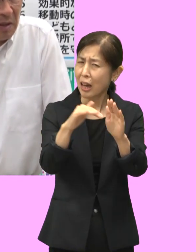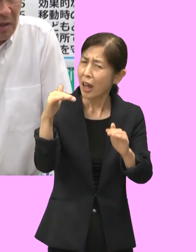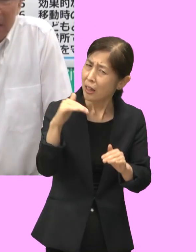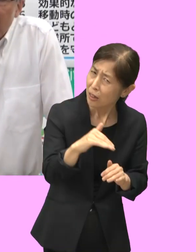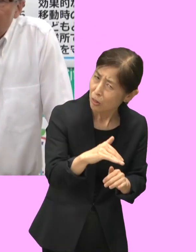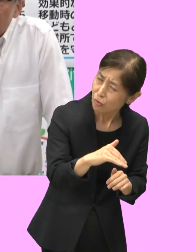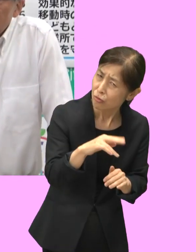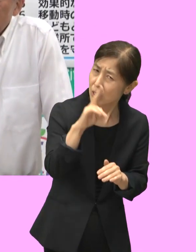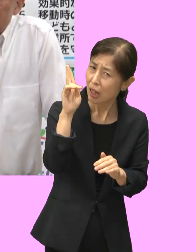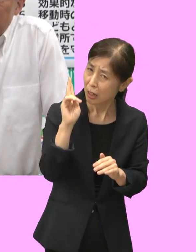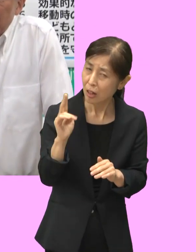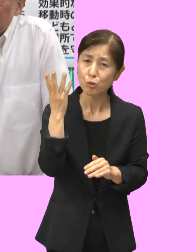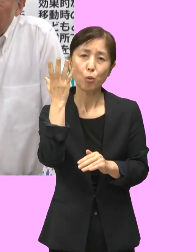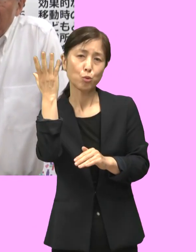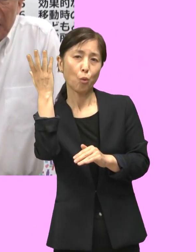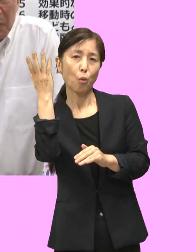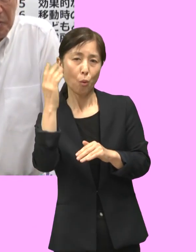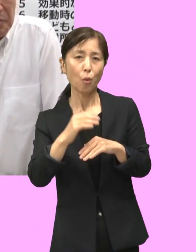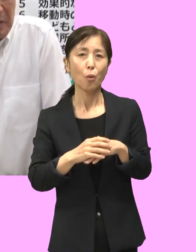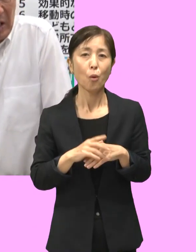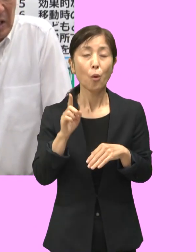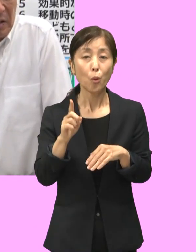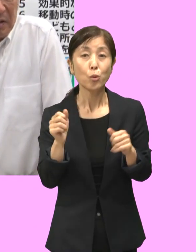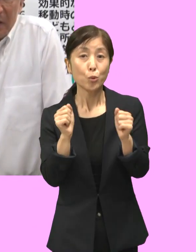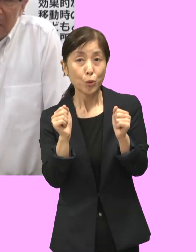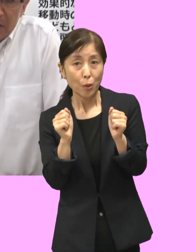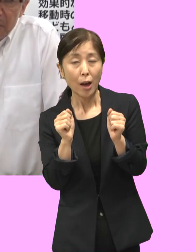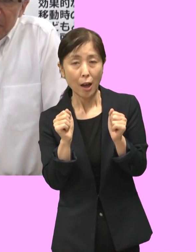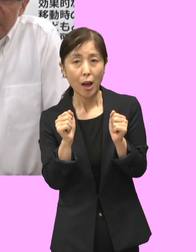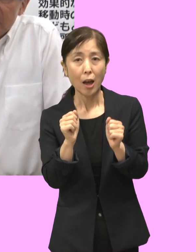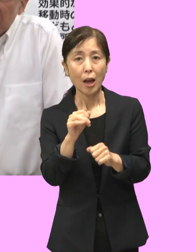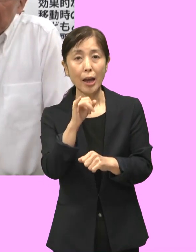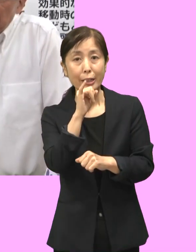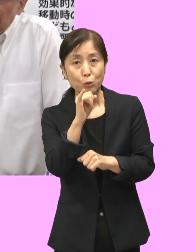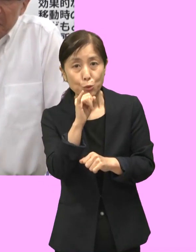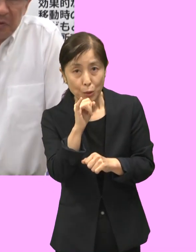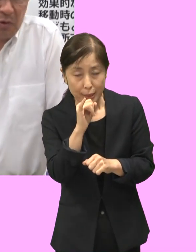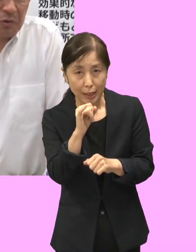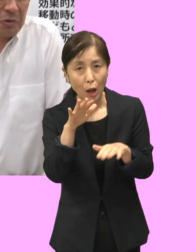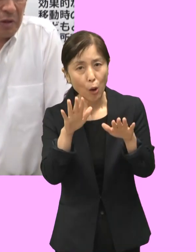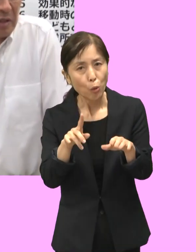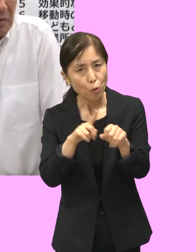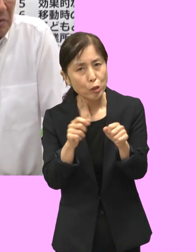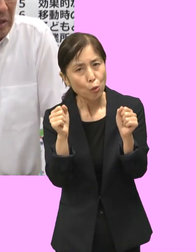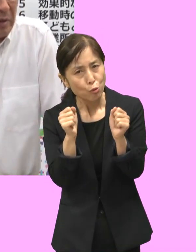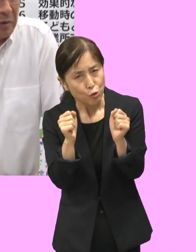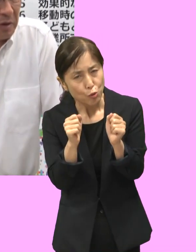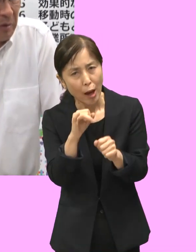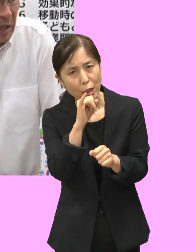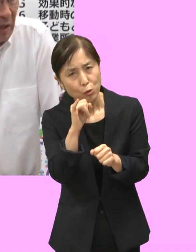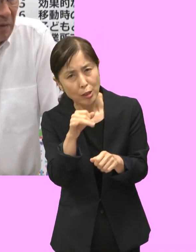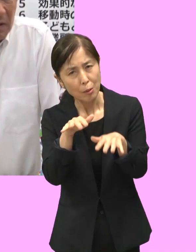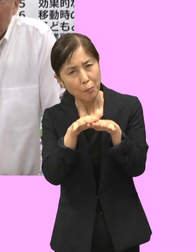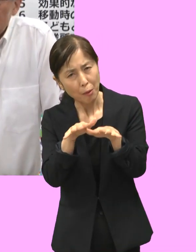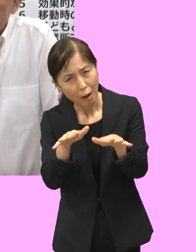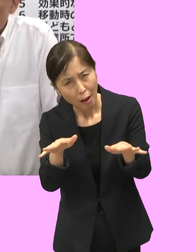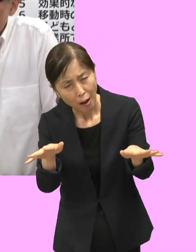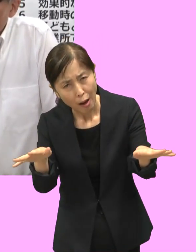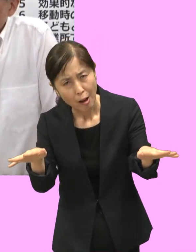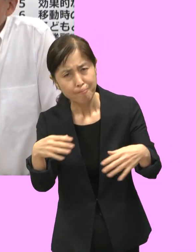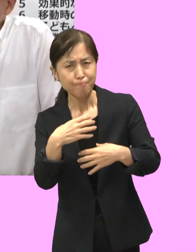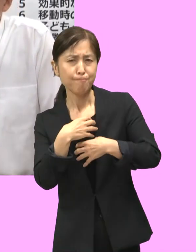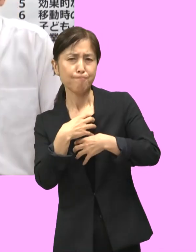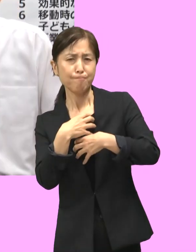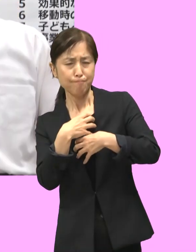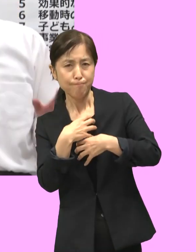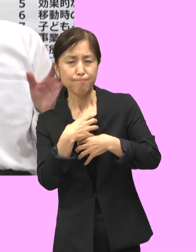ます。でそのためにこの冬はインフルエンザの流行というのが非常に我々としては恐れておりまして